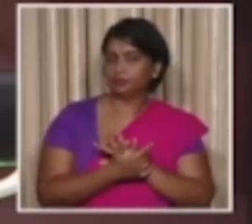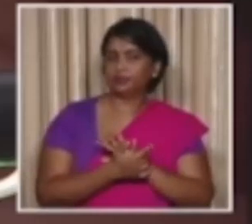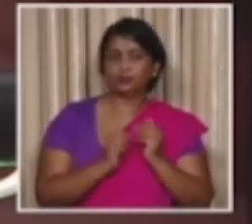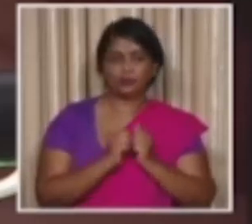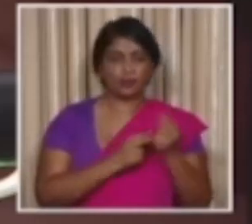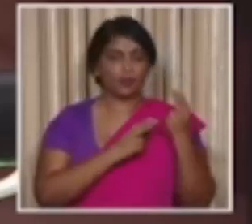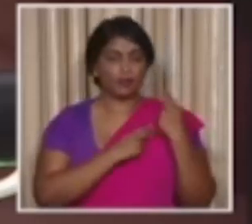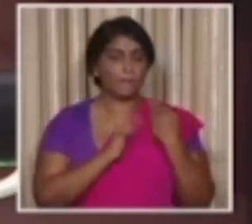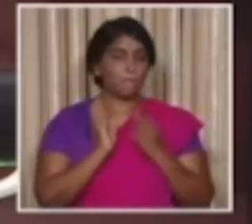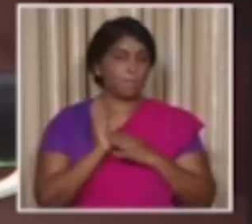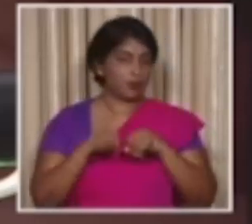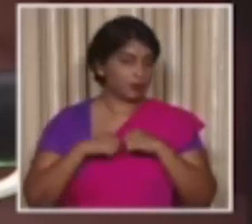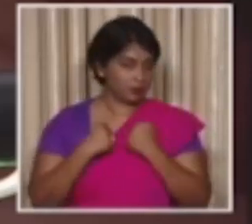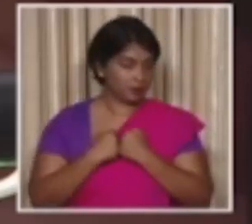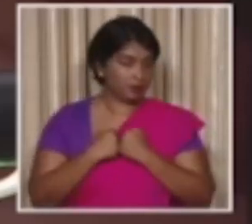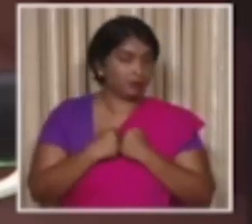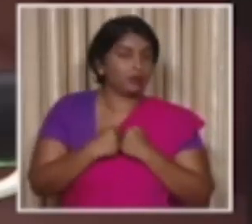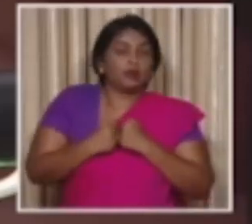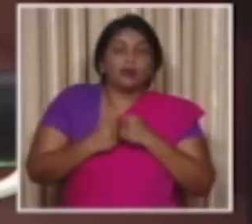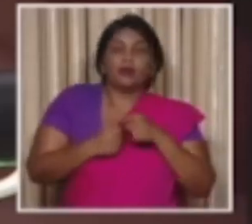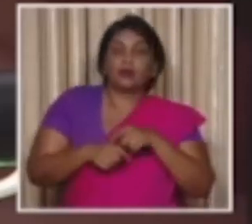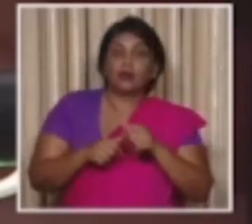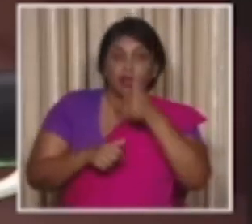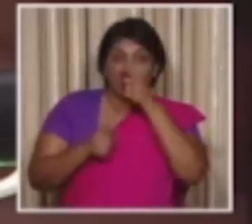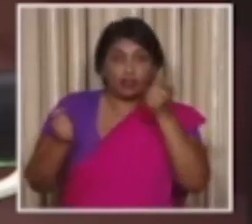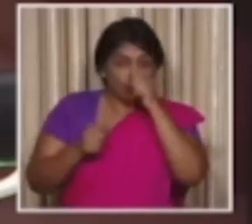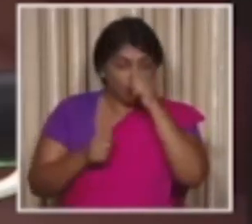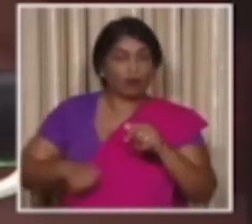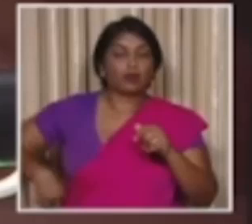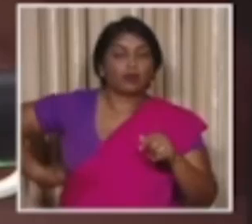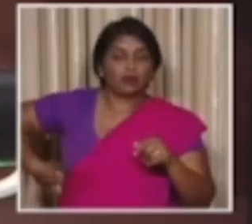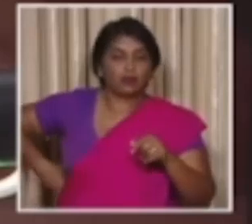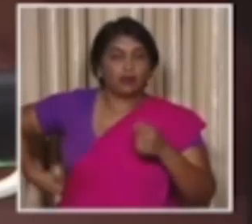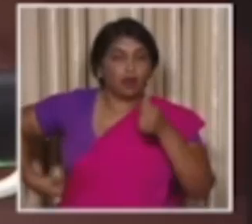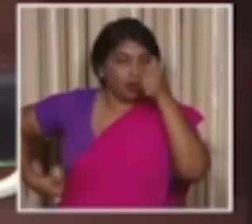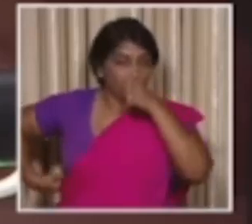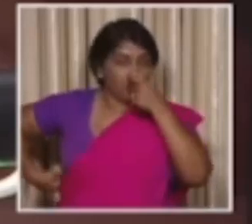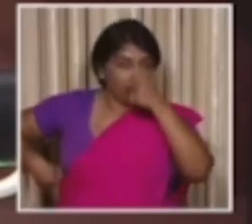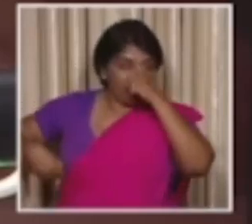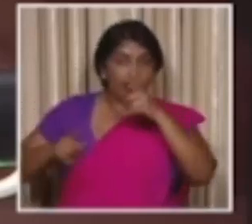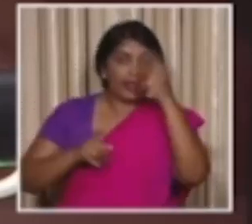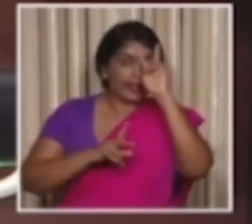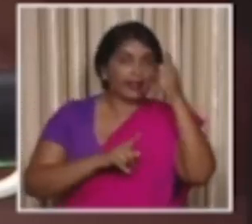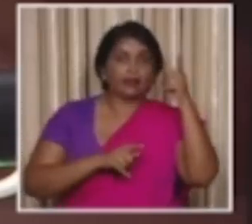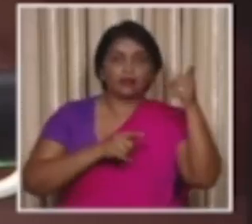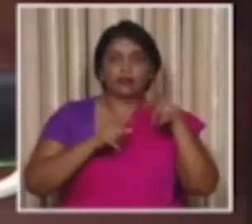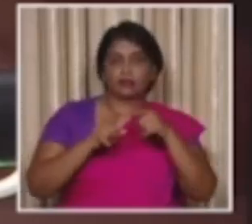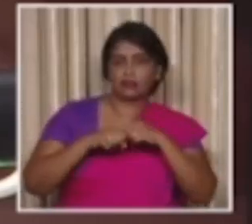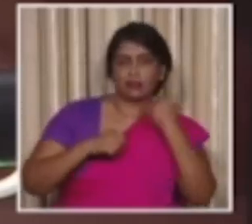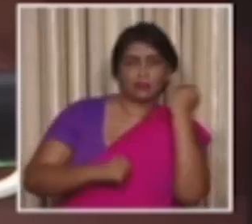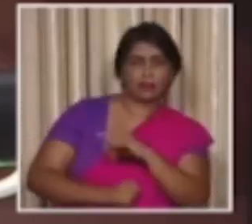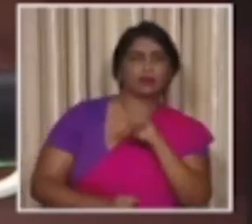කටයුතු භාරගෙන මේ මැඩ්‍රාස් සමාගම එයි වෙළඳපොළට හොරෙන් මේ ස්ටික විකුණනවා කියලා චෝදනාවක් අද කෙන්‍යාවෙන්ද මෙම සමාගමට එල්ල වී